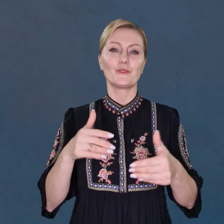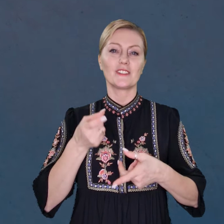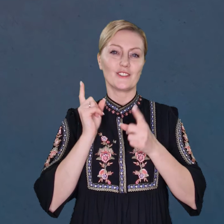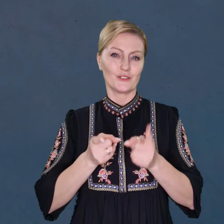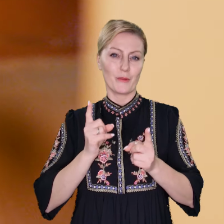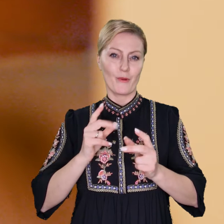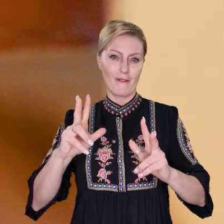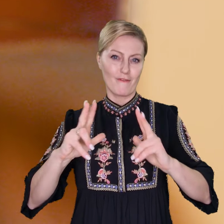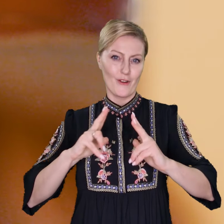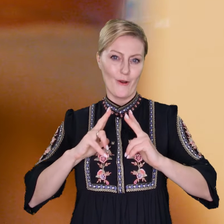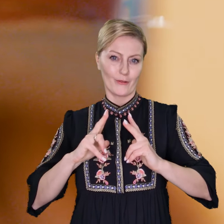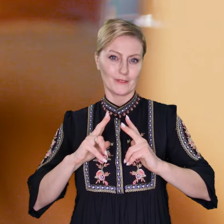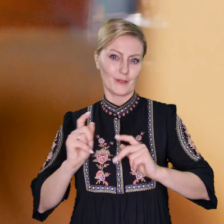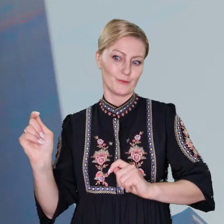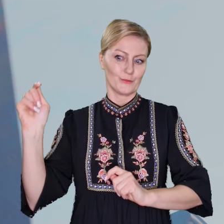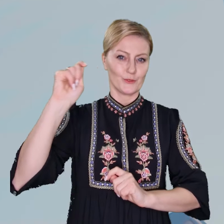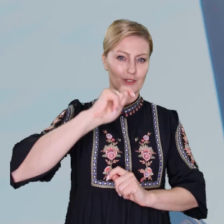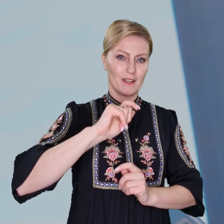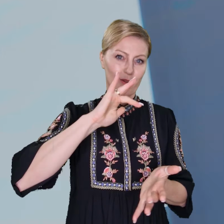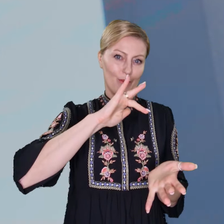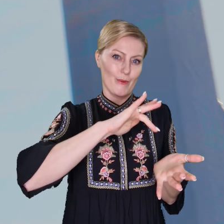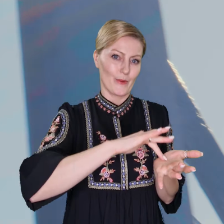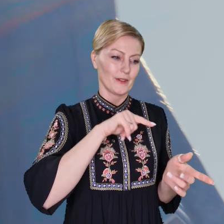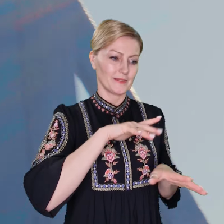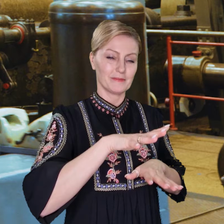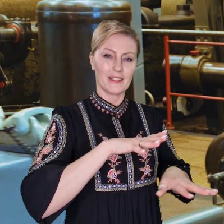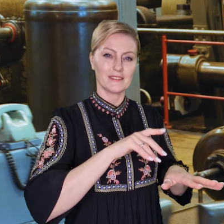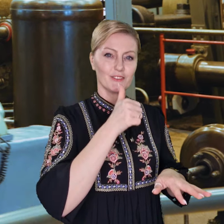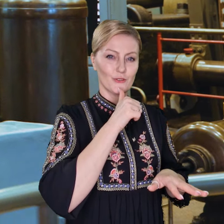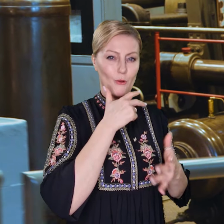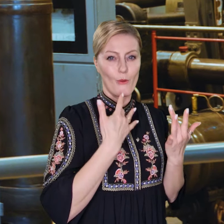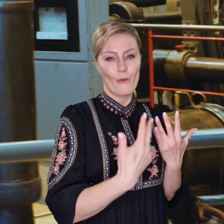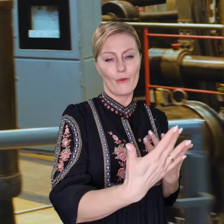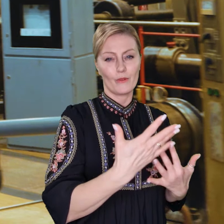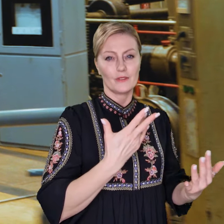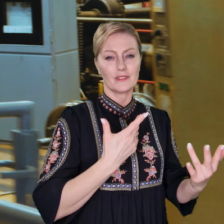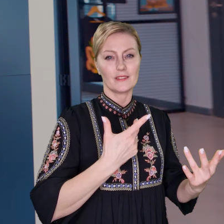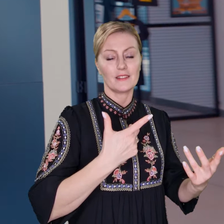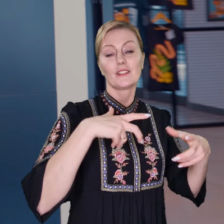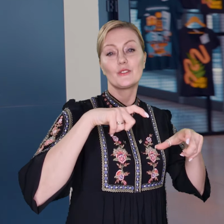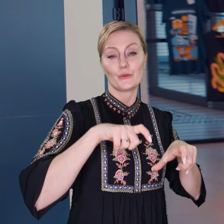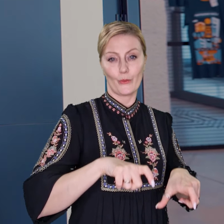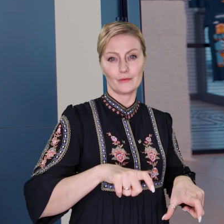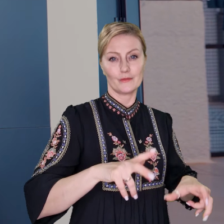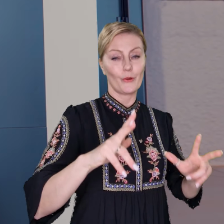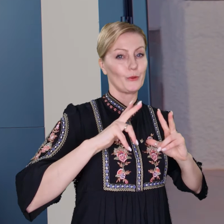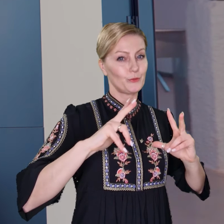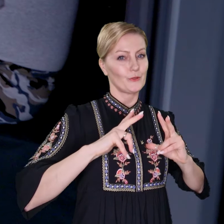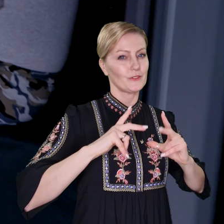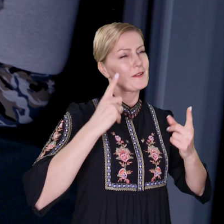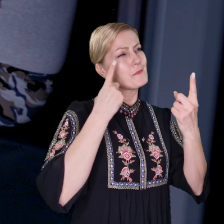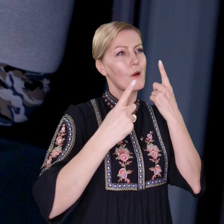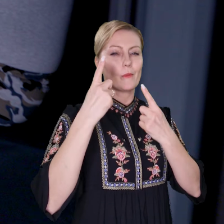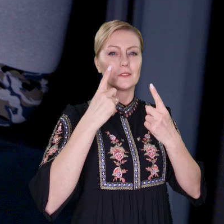bowiem szybko i wygodnie możesz się przenieść do upragnionej zieleni, zrelaksować się i pomyśleć o